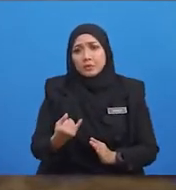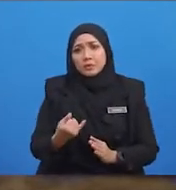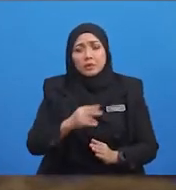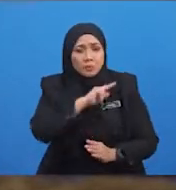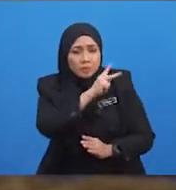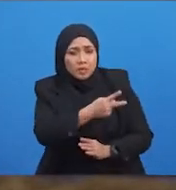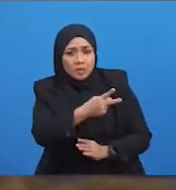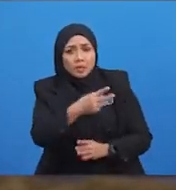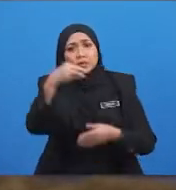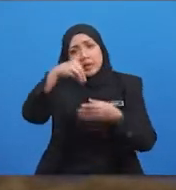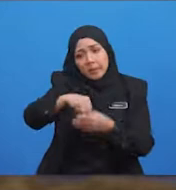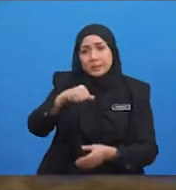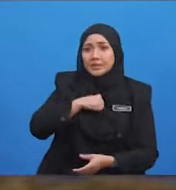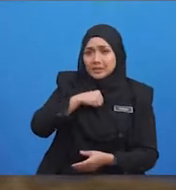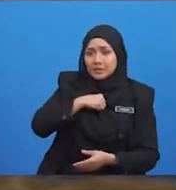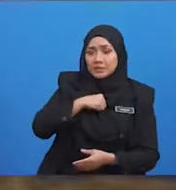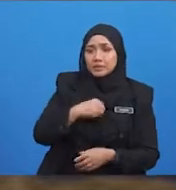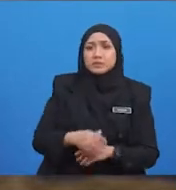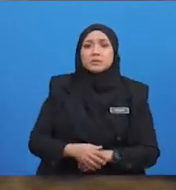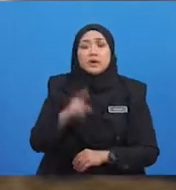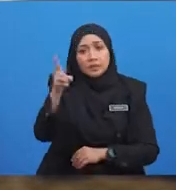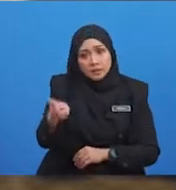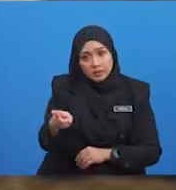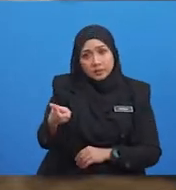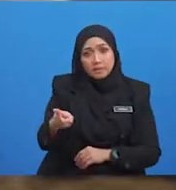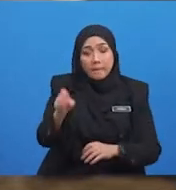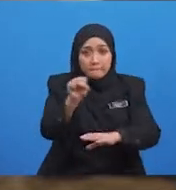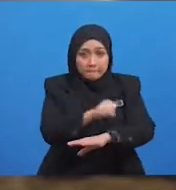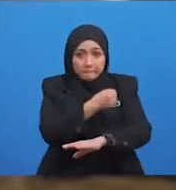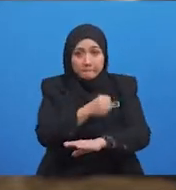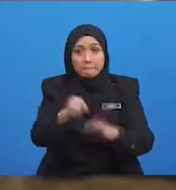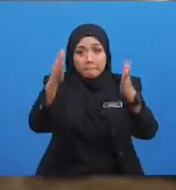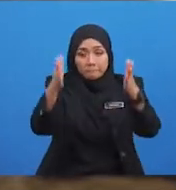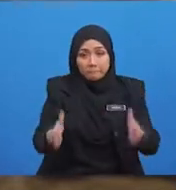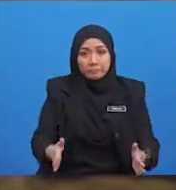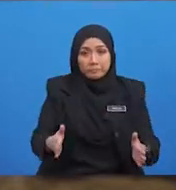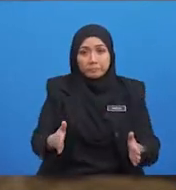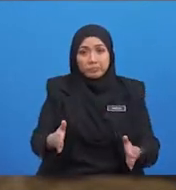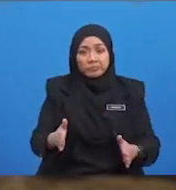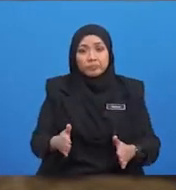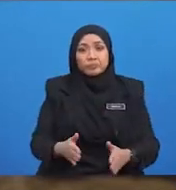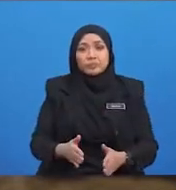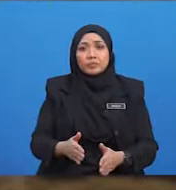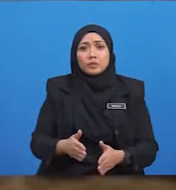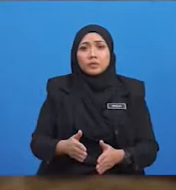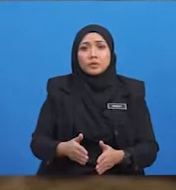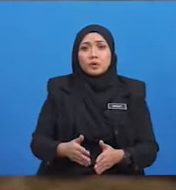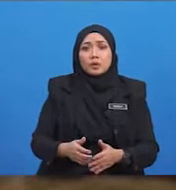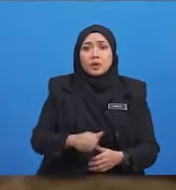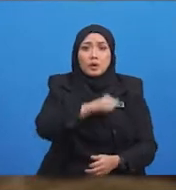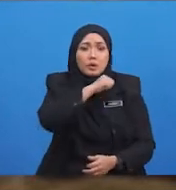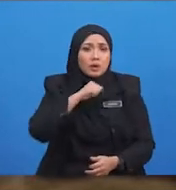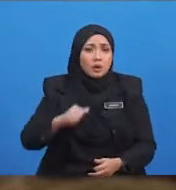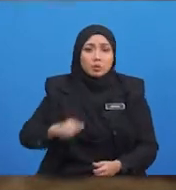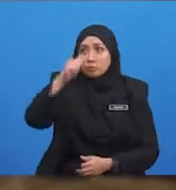menguasai dirinya. Dia, penyajak, memuji-muji keagungan Tuhan di